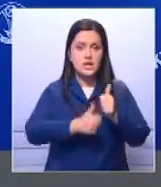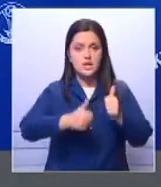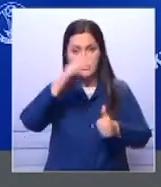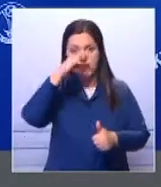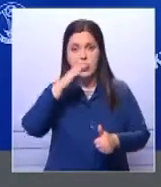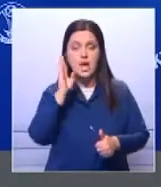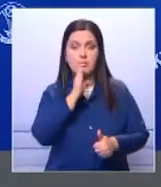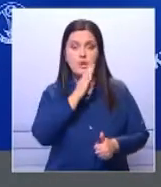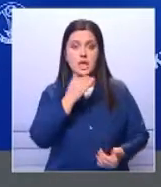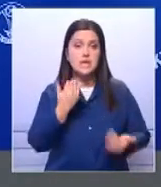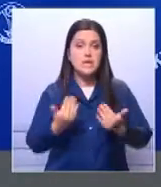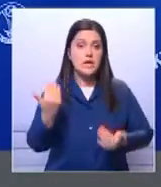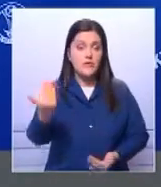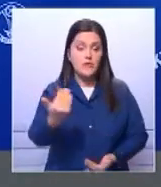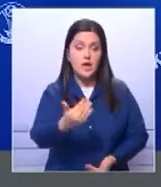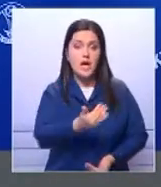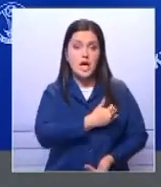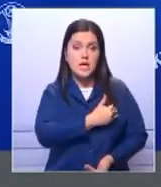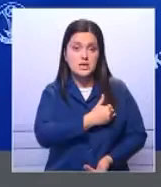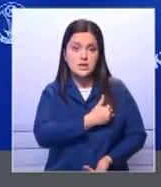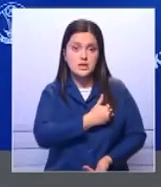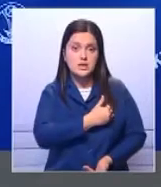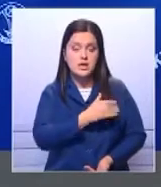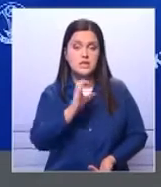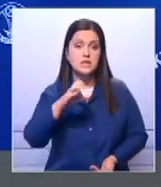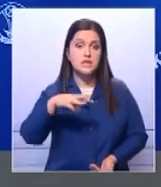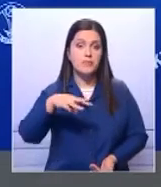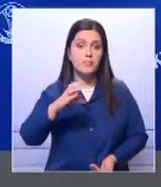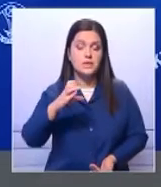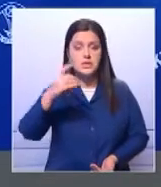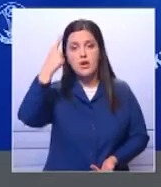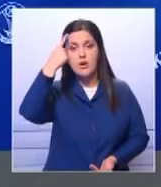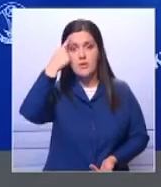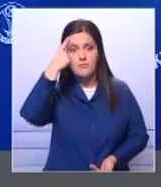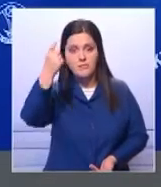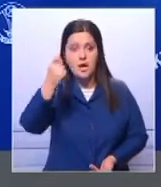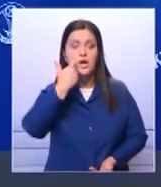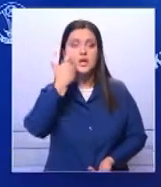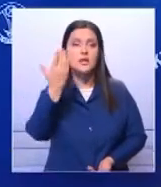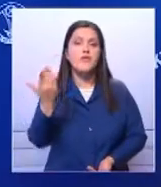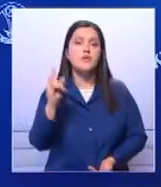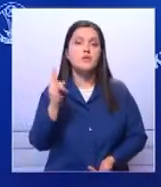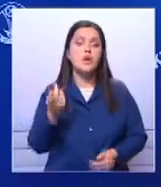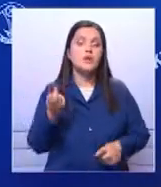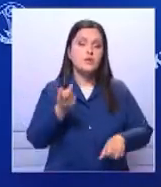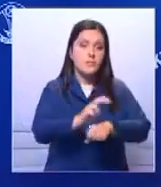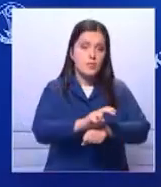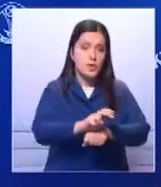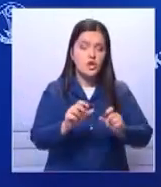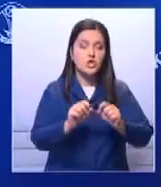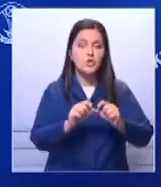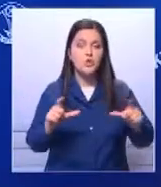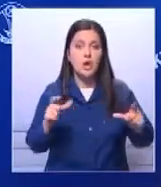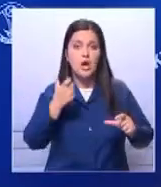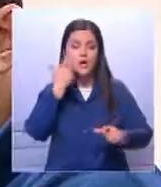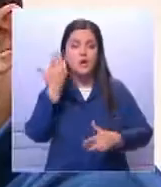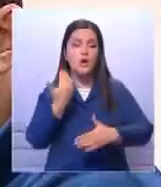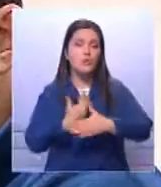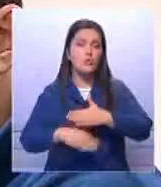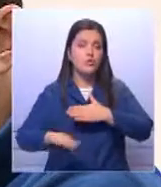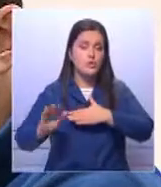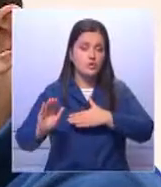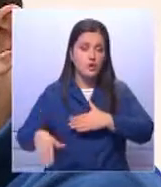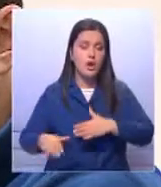добровольно. Если вы желаете получать СМС-уведомление, когда ваш ребенок зашел в школу, когда